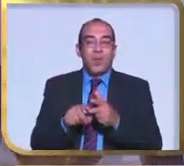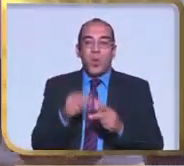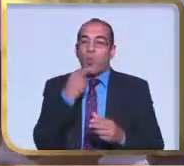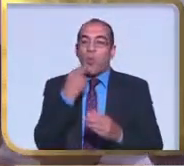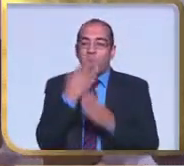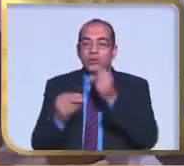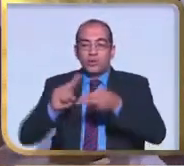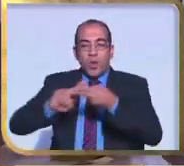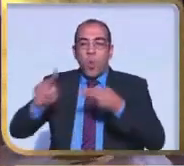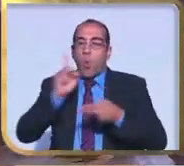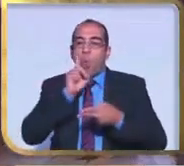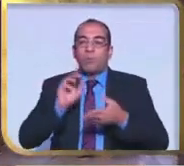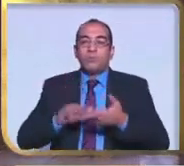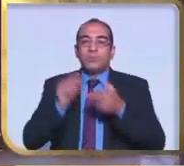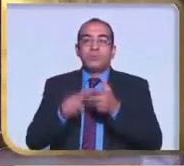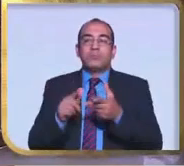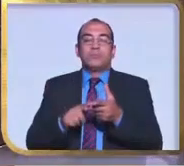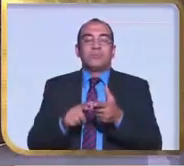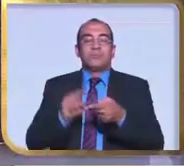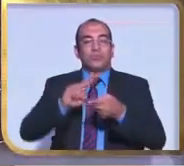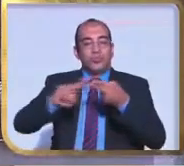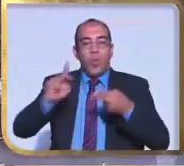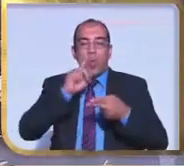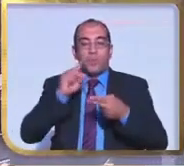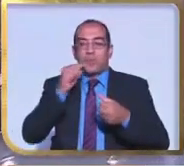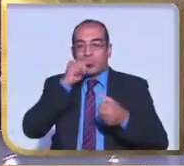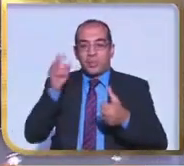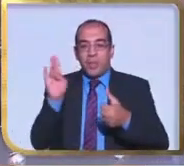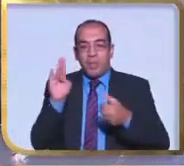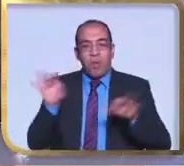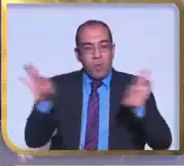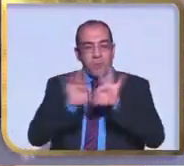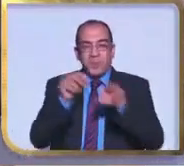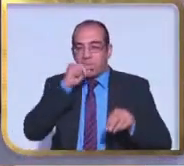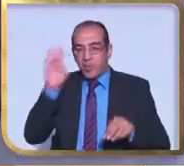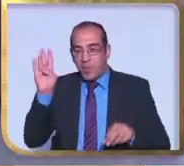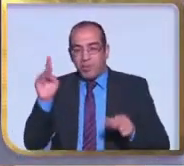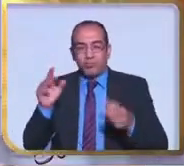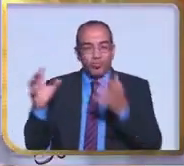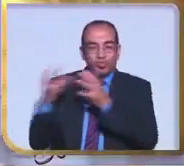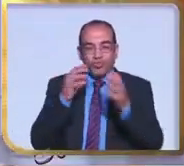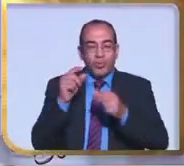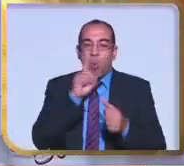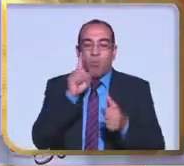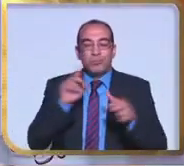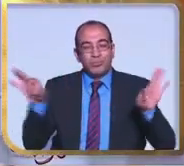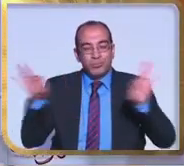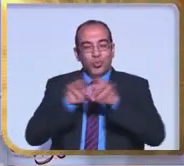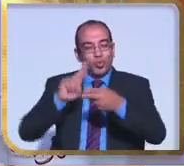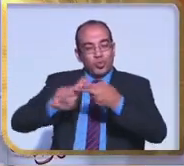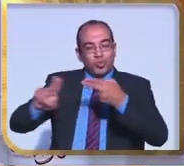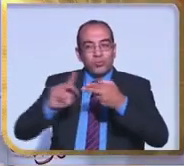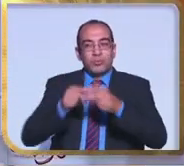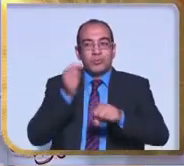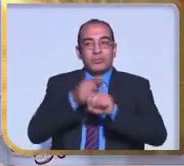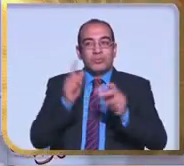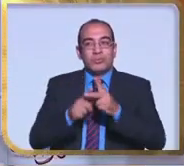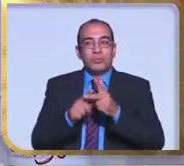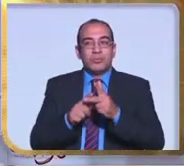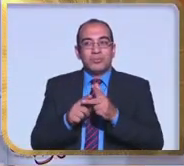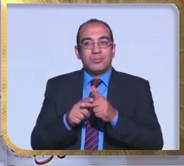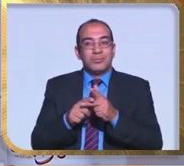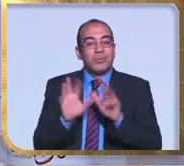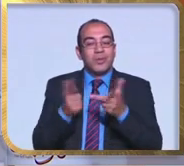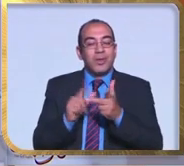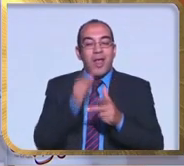يصالح والدته على زوجته بعد مشاكل كتير. هي فكرة ان انا قلقانة